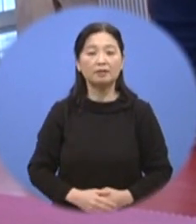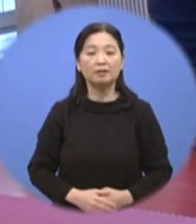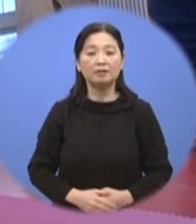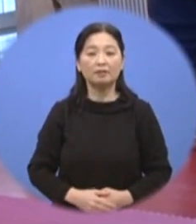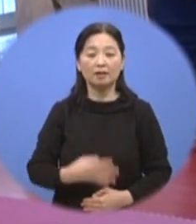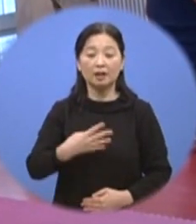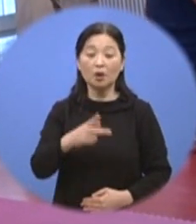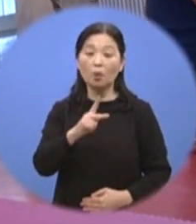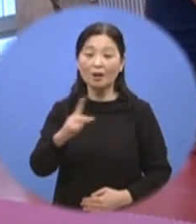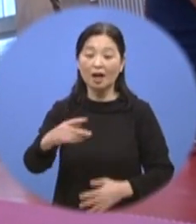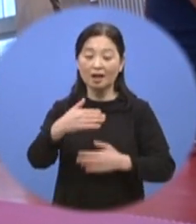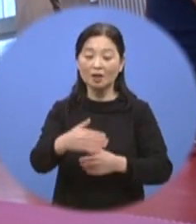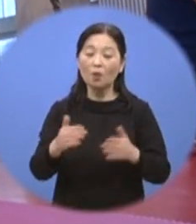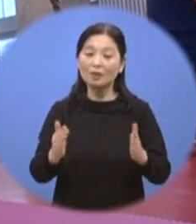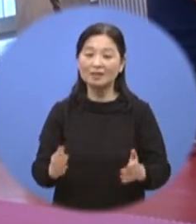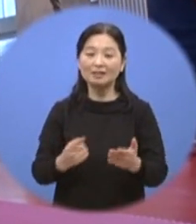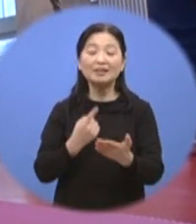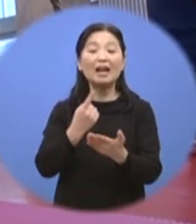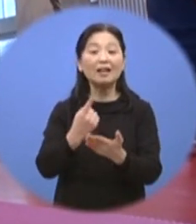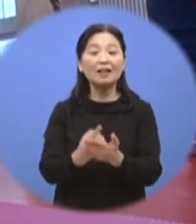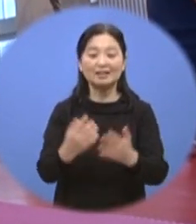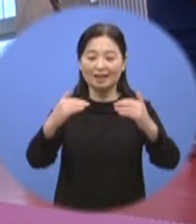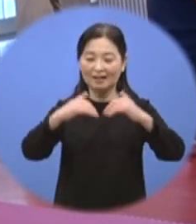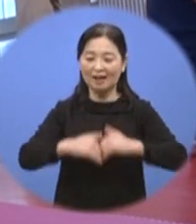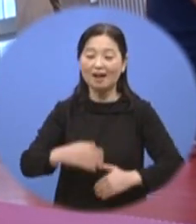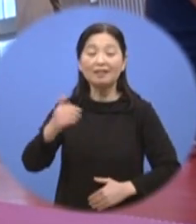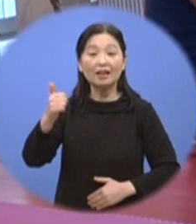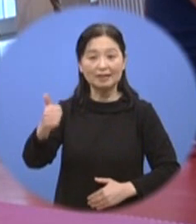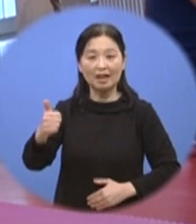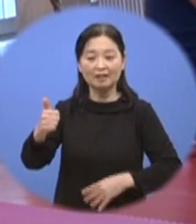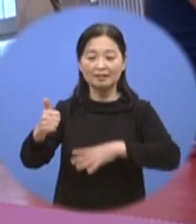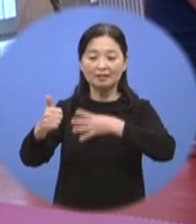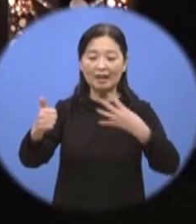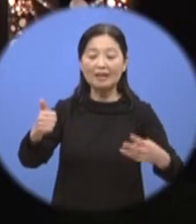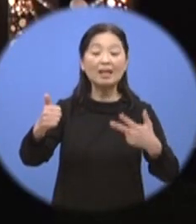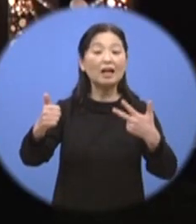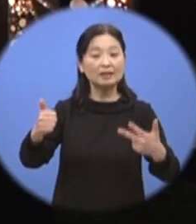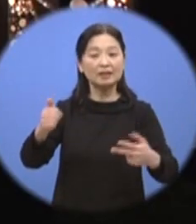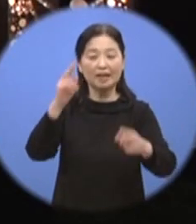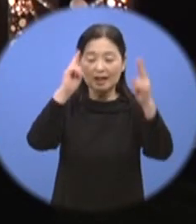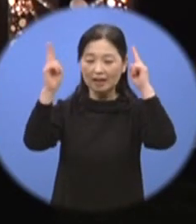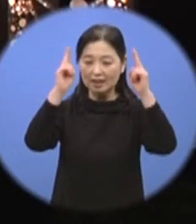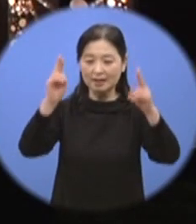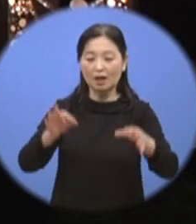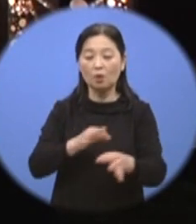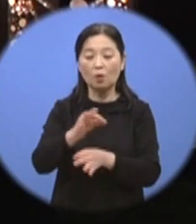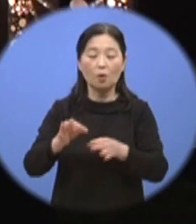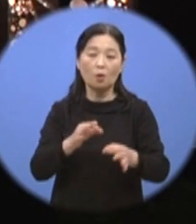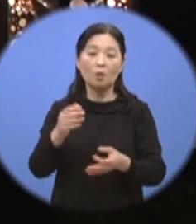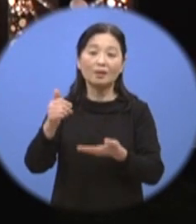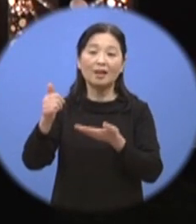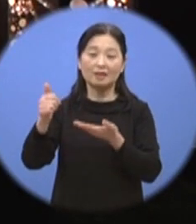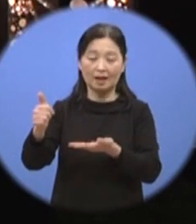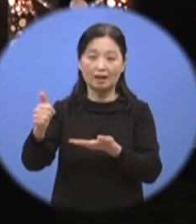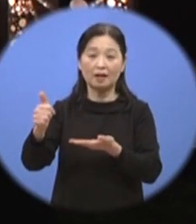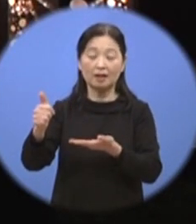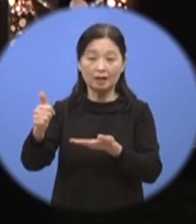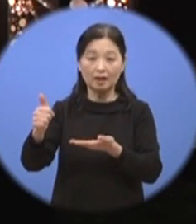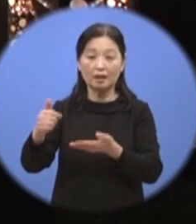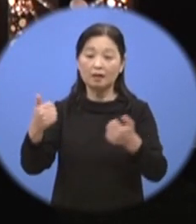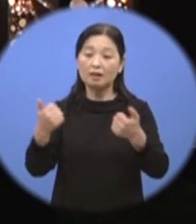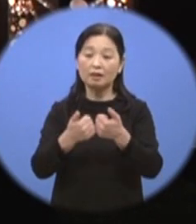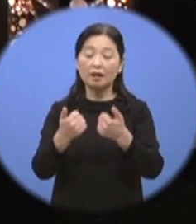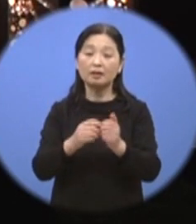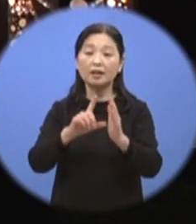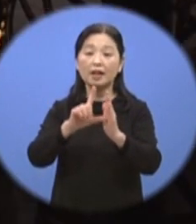ヨガ教室に参加していた谷さん、海南市で会社を経営しています。サミット期間中、白浜町